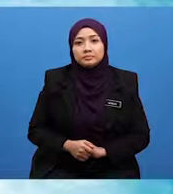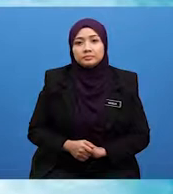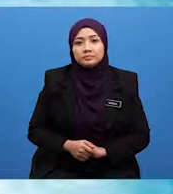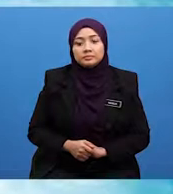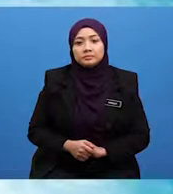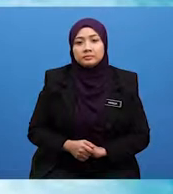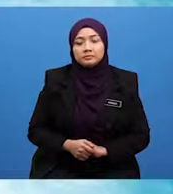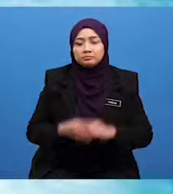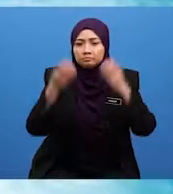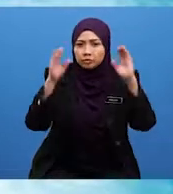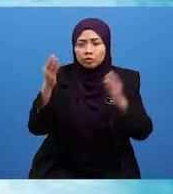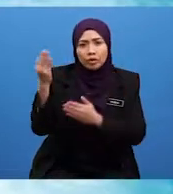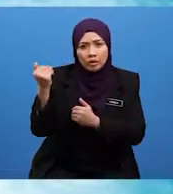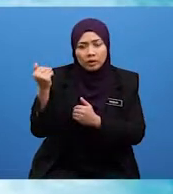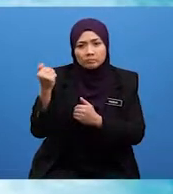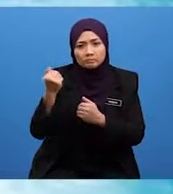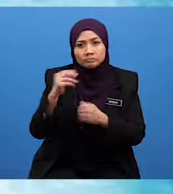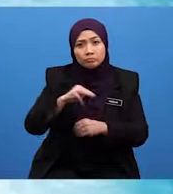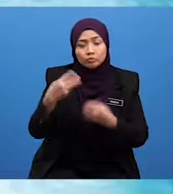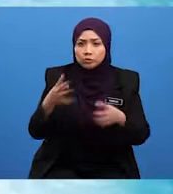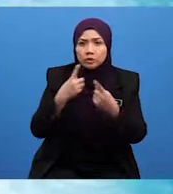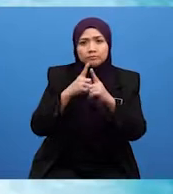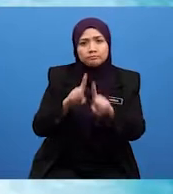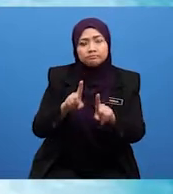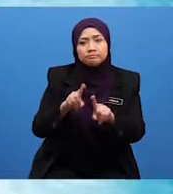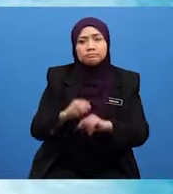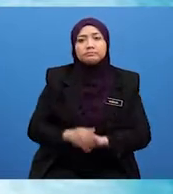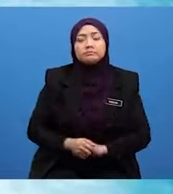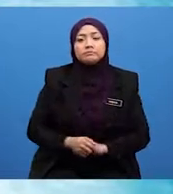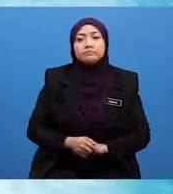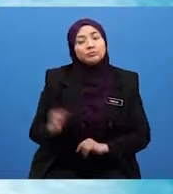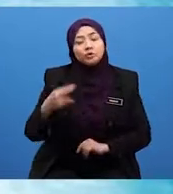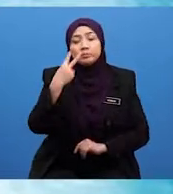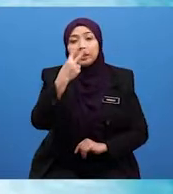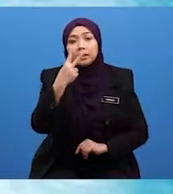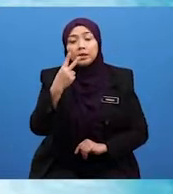menjawab soalan tadi. Mari kita bincang jawapannya.